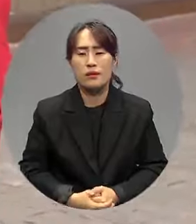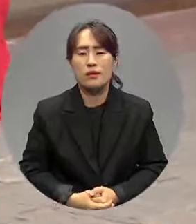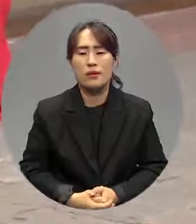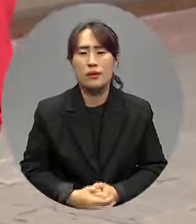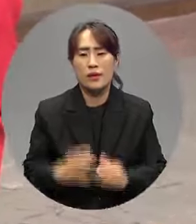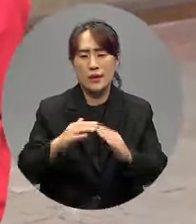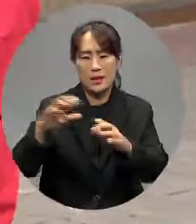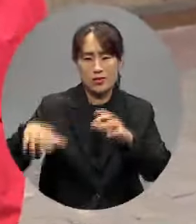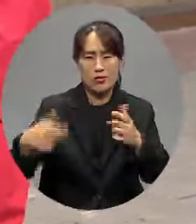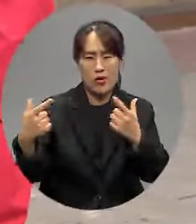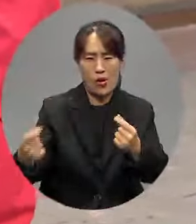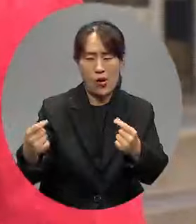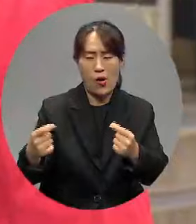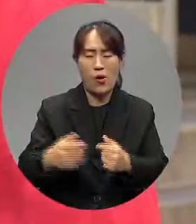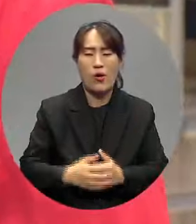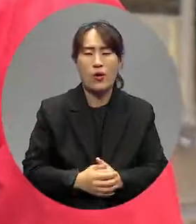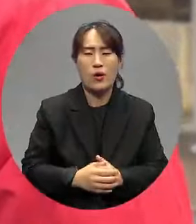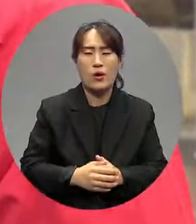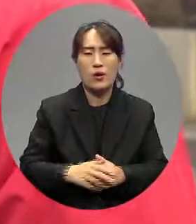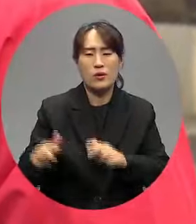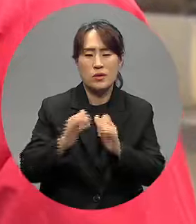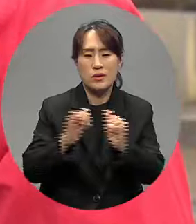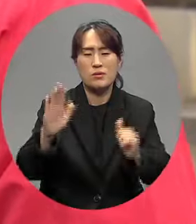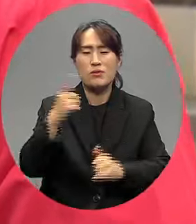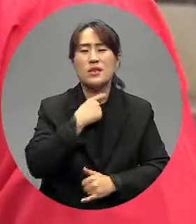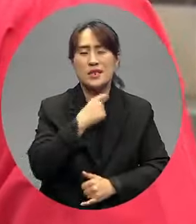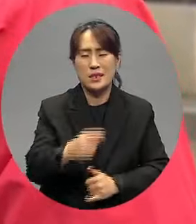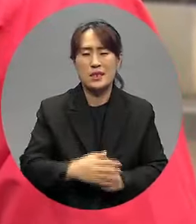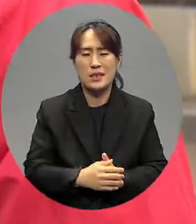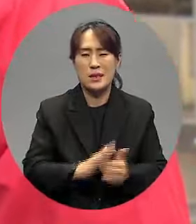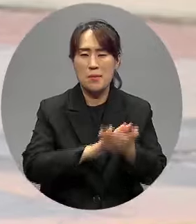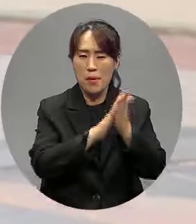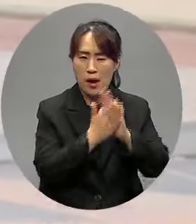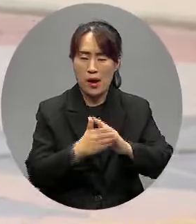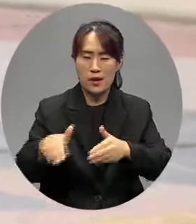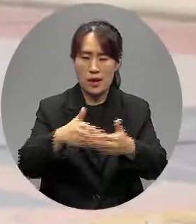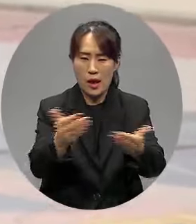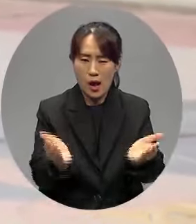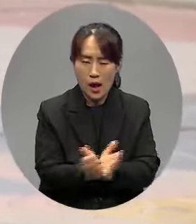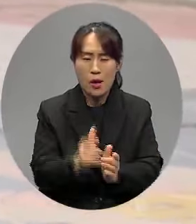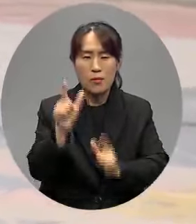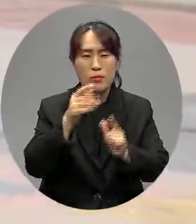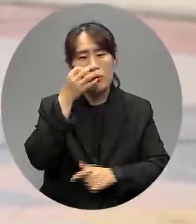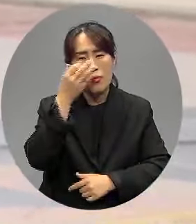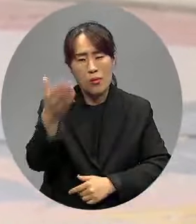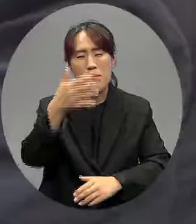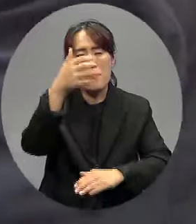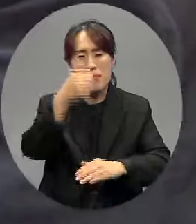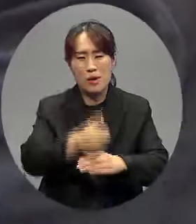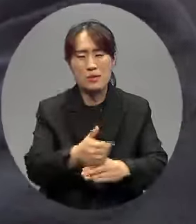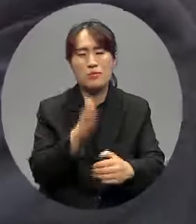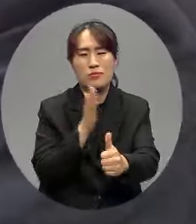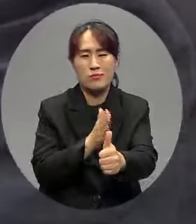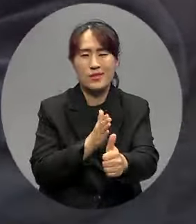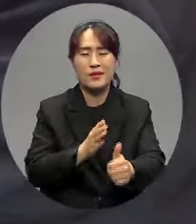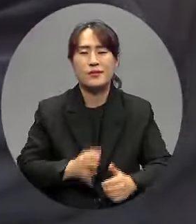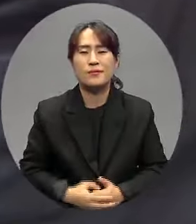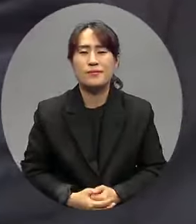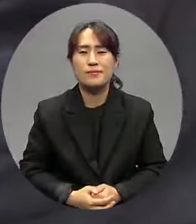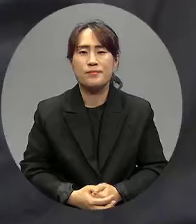옆집 이웃과 같은 정치인이 되고 싶다는 서 위원장은 달라진 도당의 모습을 보이겠다며 마지막 당부의 말을